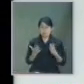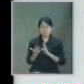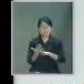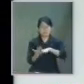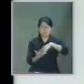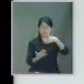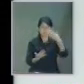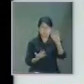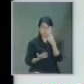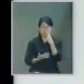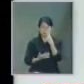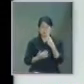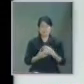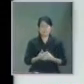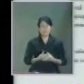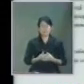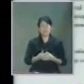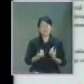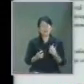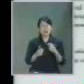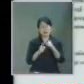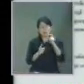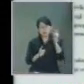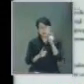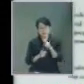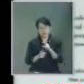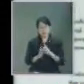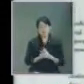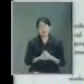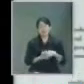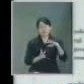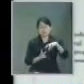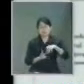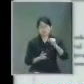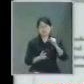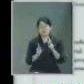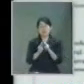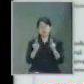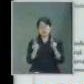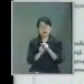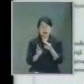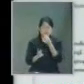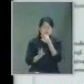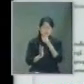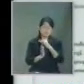ครับคำสั่งสำนักงานคณะกรรมการอาชีวศึกษาจังหวัดที่